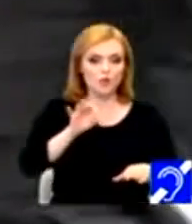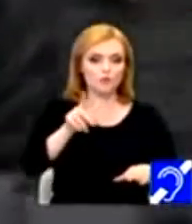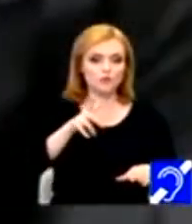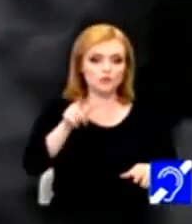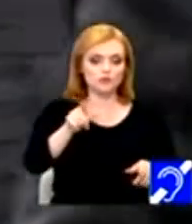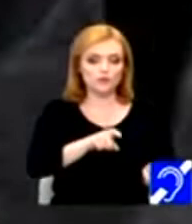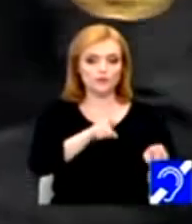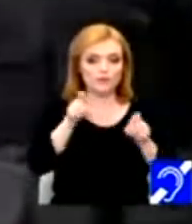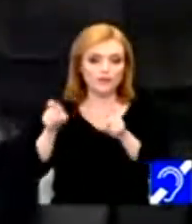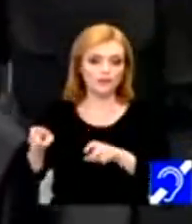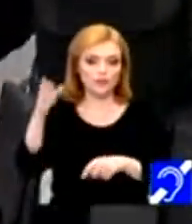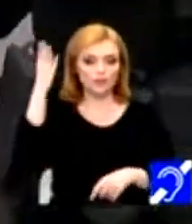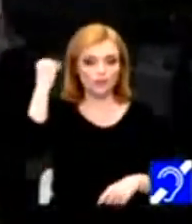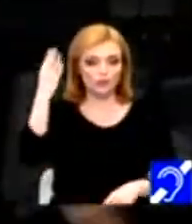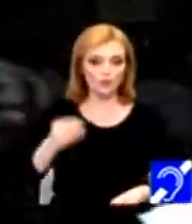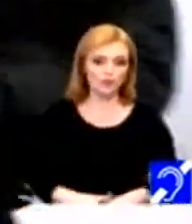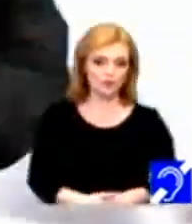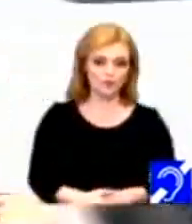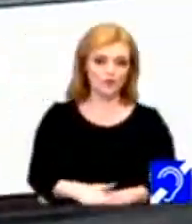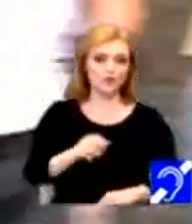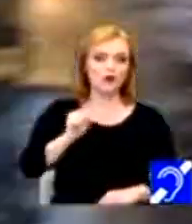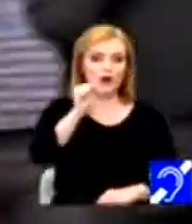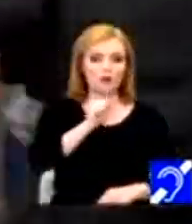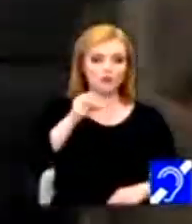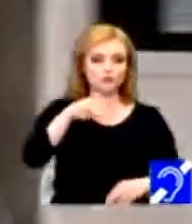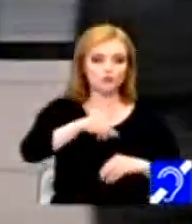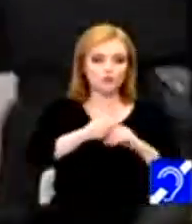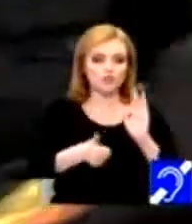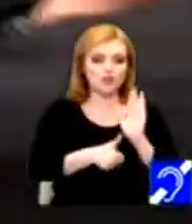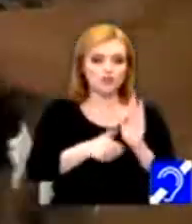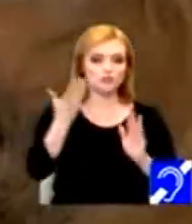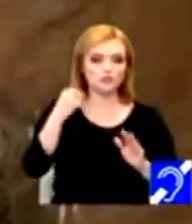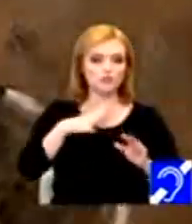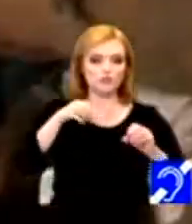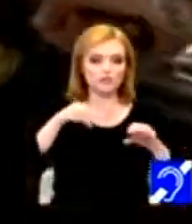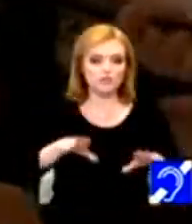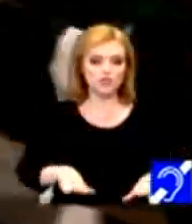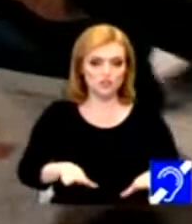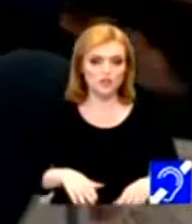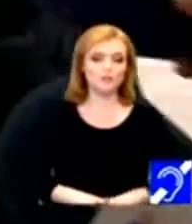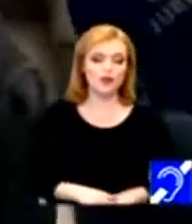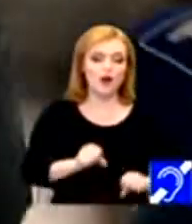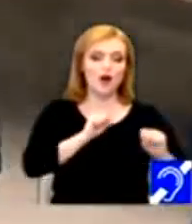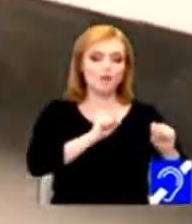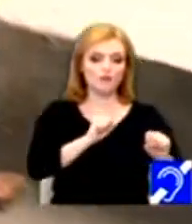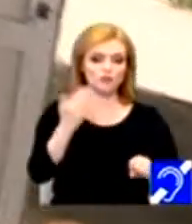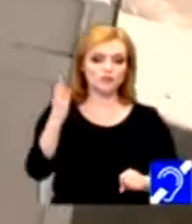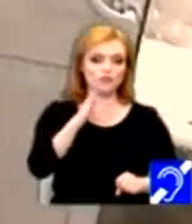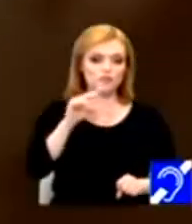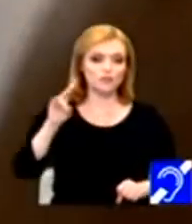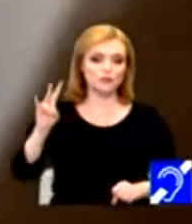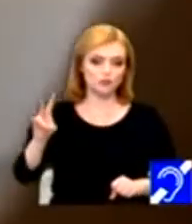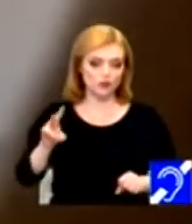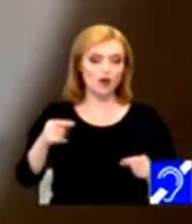lui Vyacheslav Platon în Republica Moldova din august 2016. Hotărârea este definitivă. Avocații lui Vyacheslav Platon